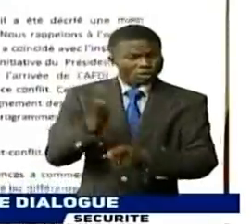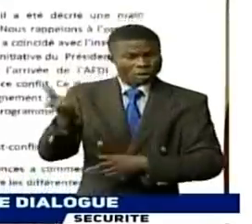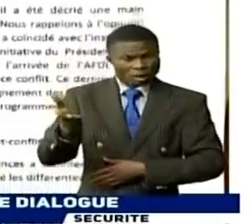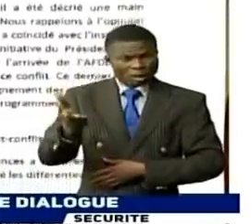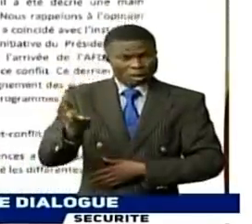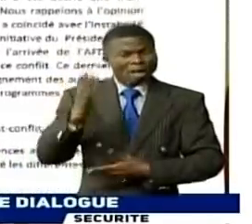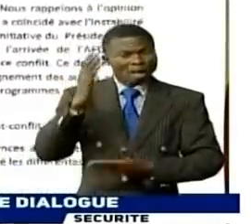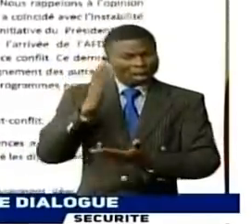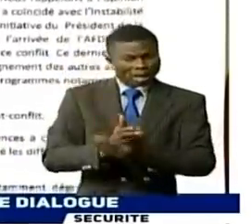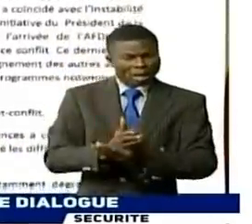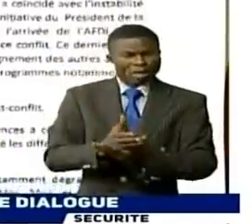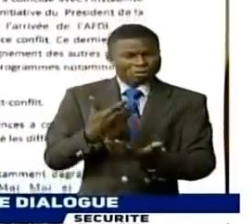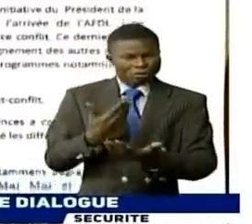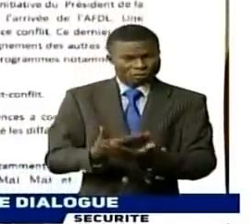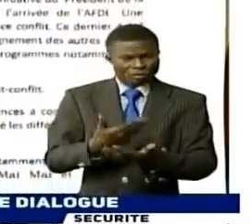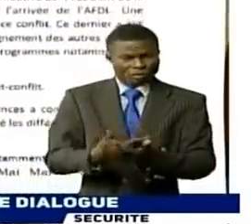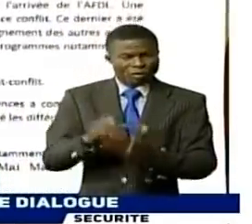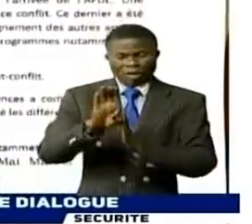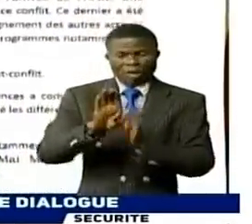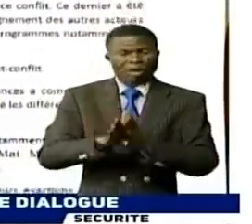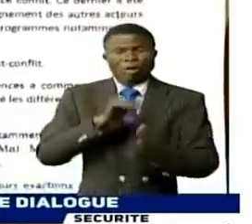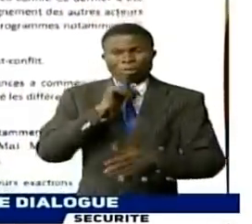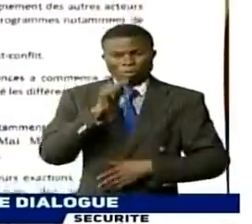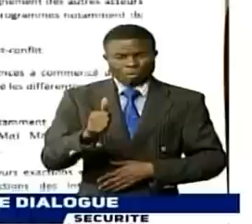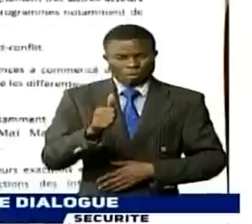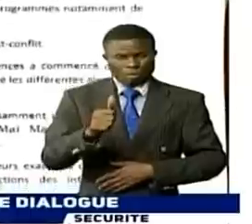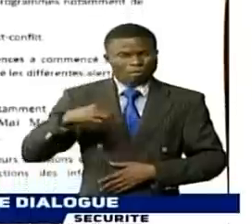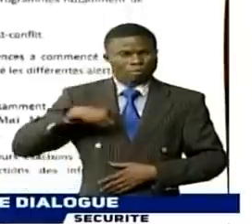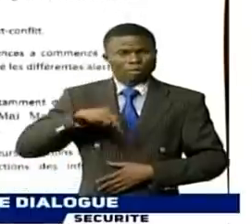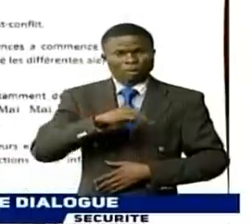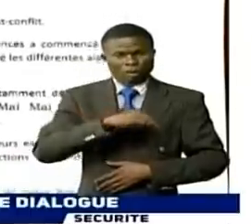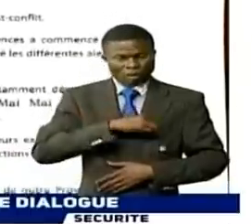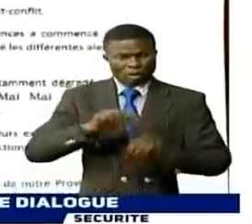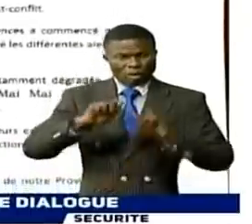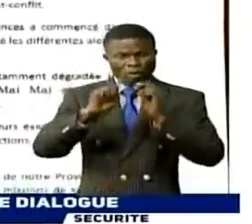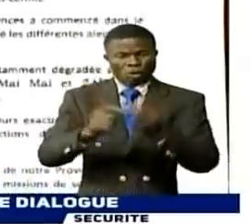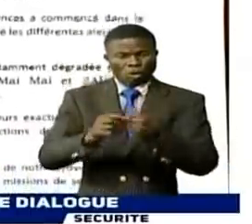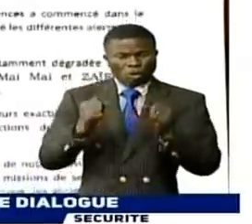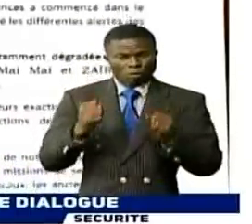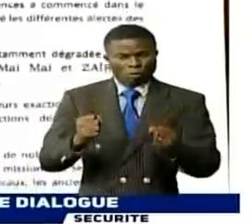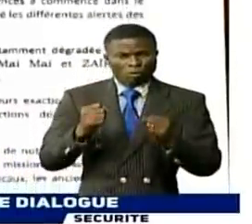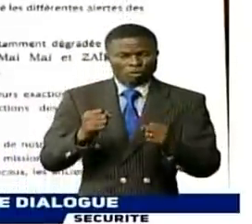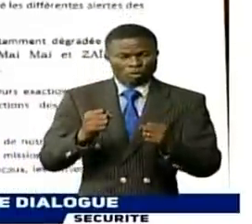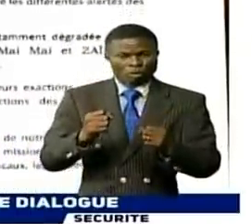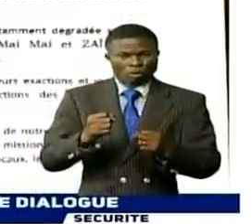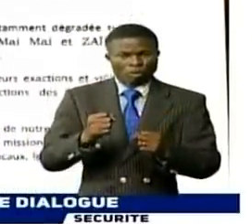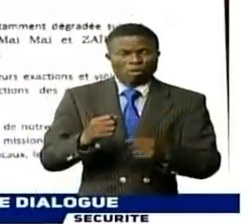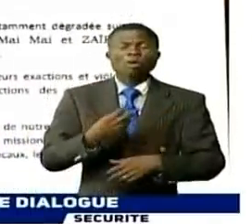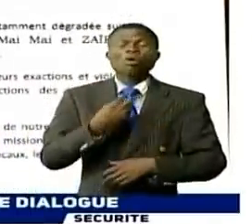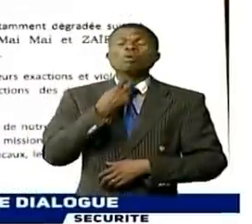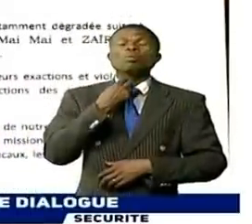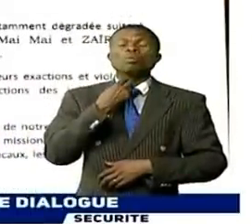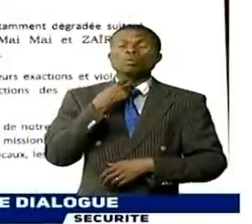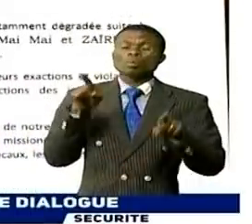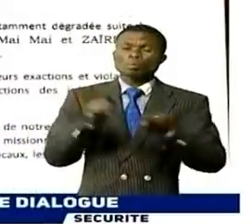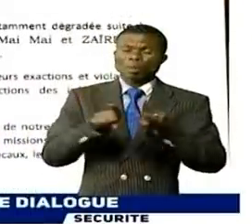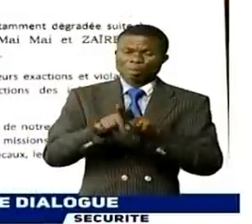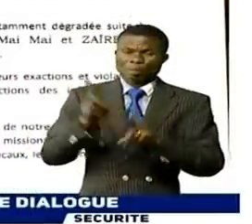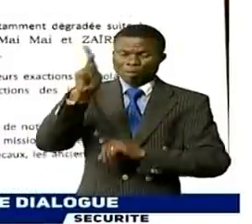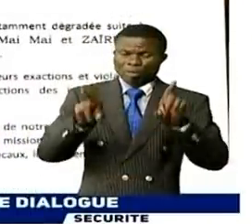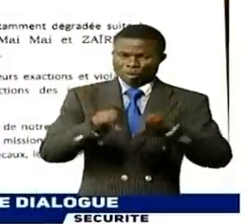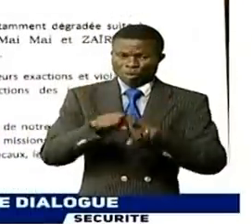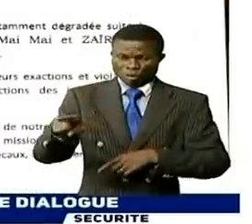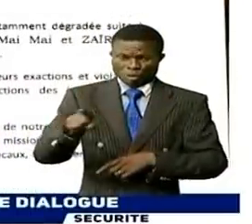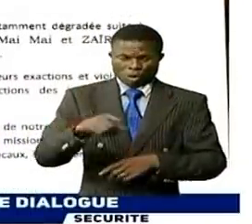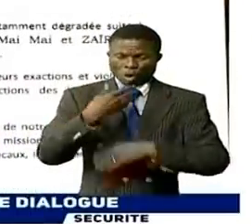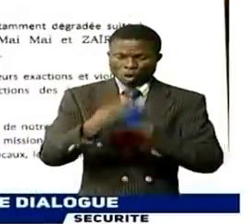relâcher sans délai et sans condition les membres de la task force qui sont des Ituriens comme vous. C'est